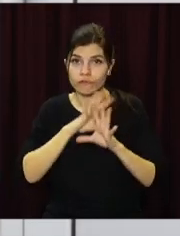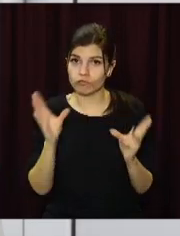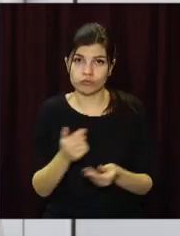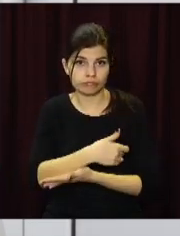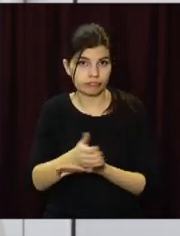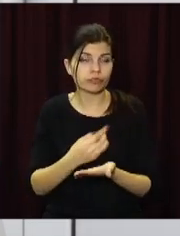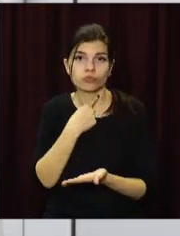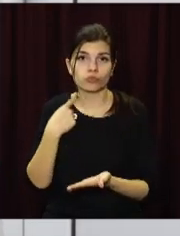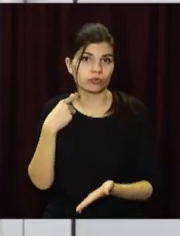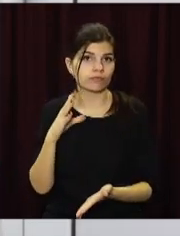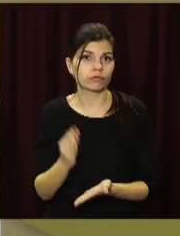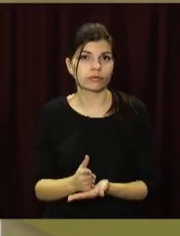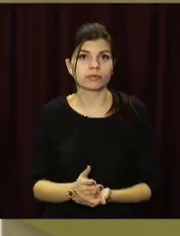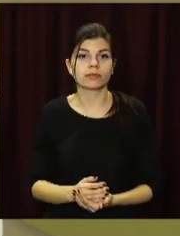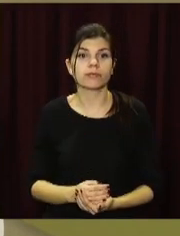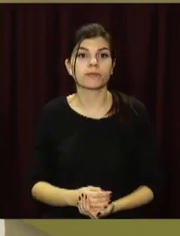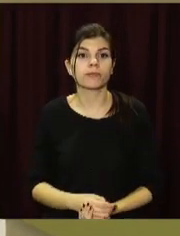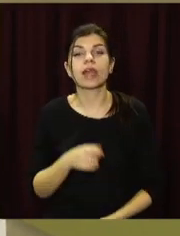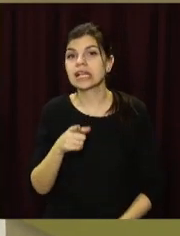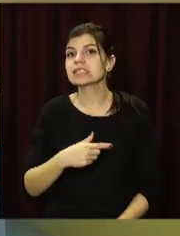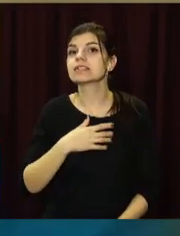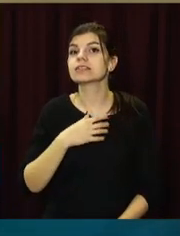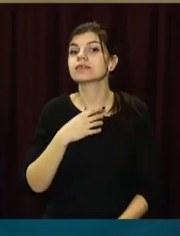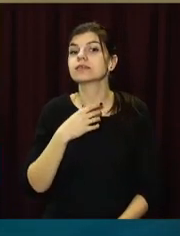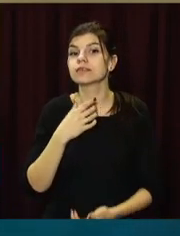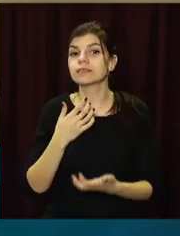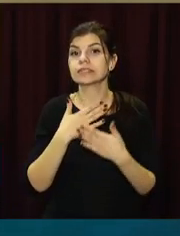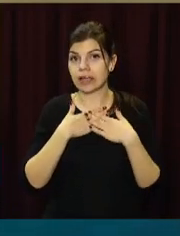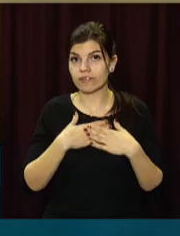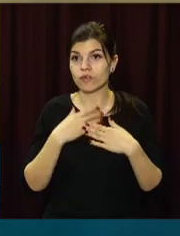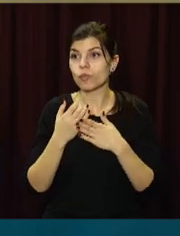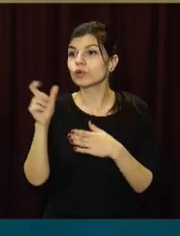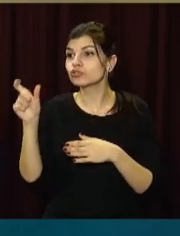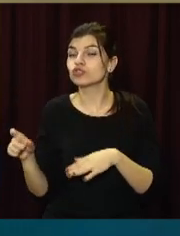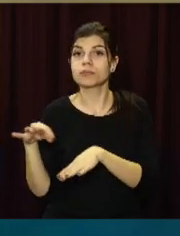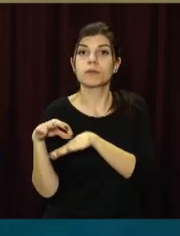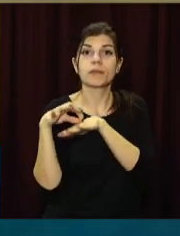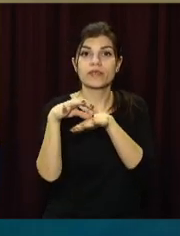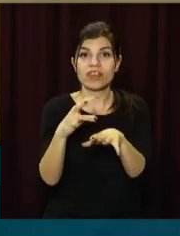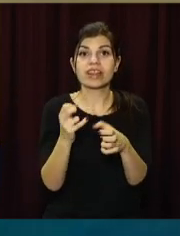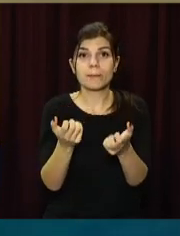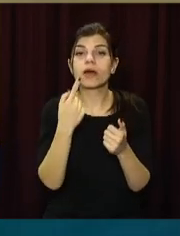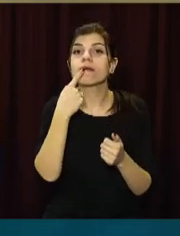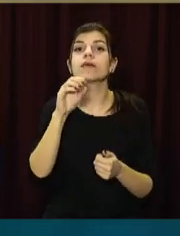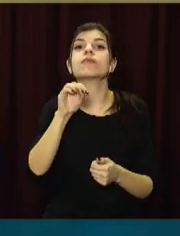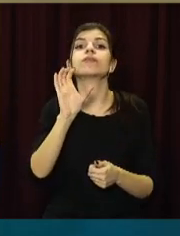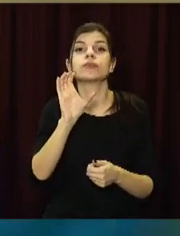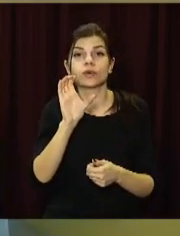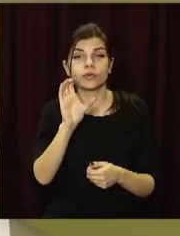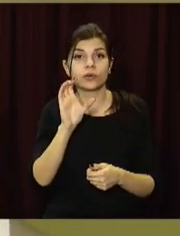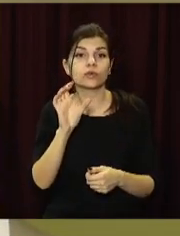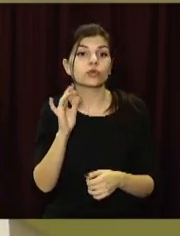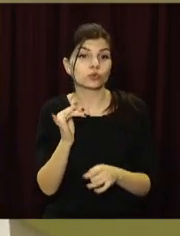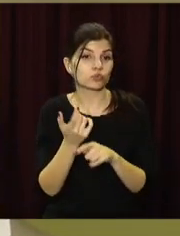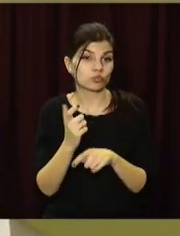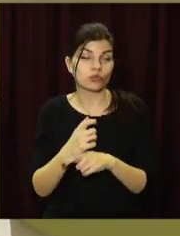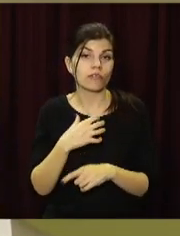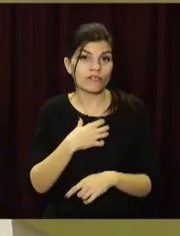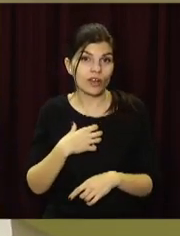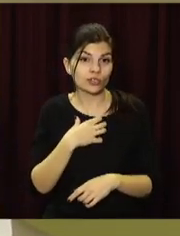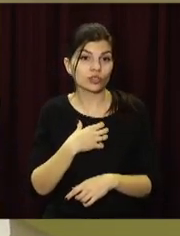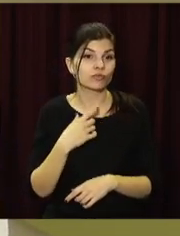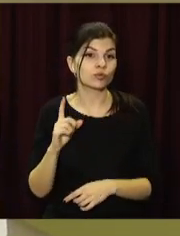надання стоматологічної допомоги. Він з задоволенням йде на прийом до лікаря і ротик відкриває. Дуже важливо,